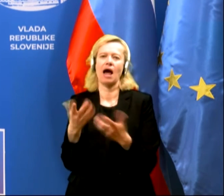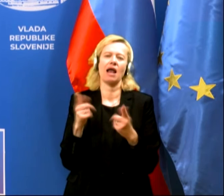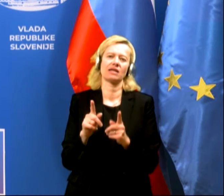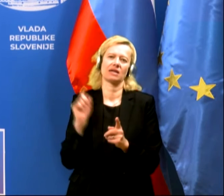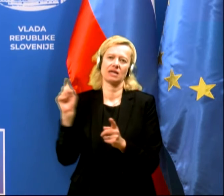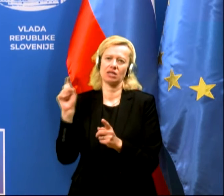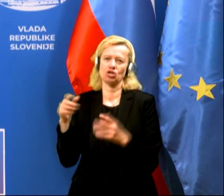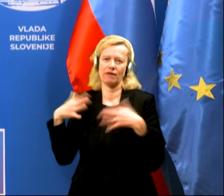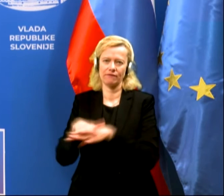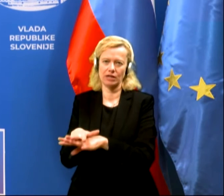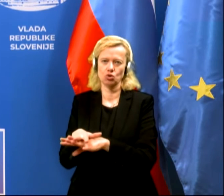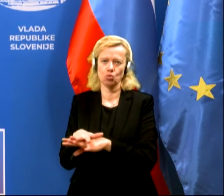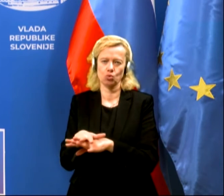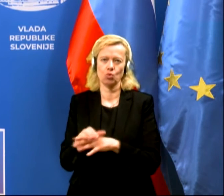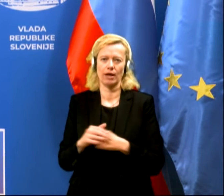bila našteta.